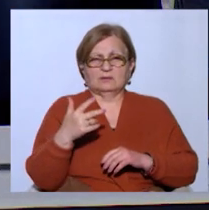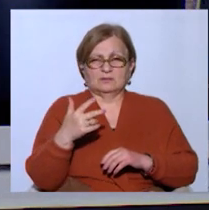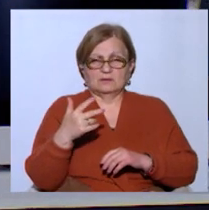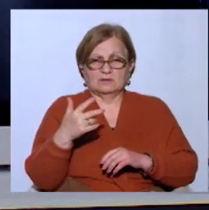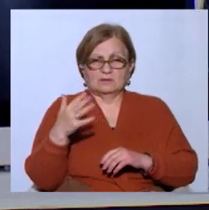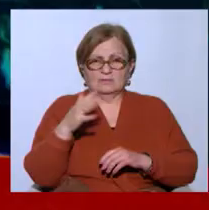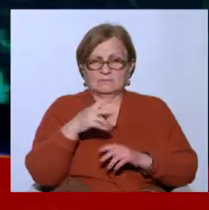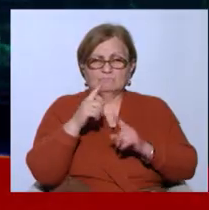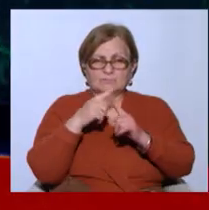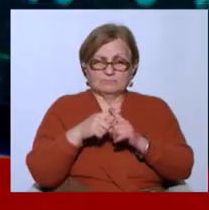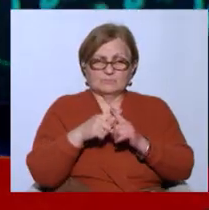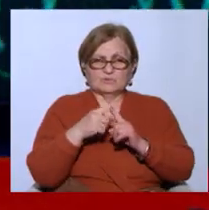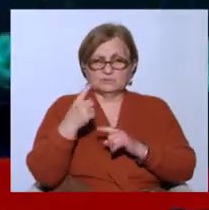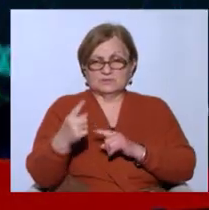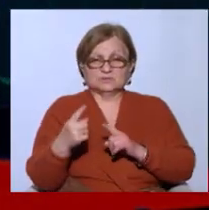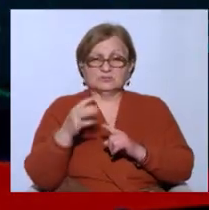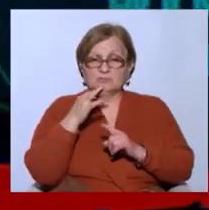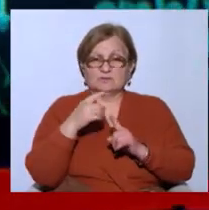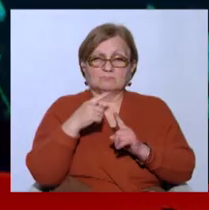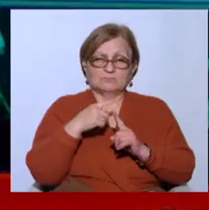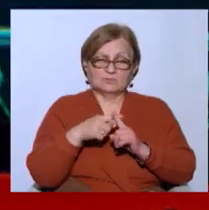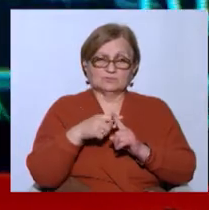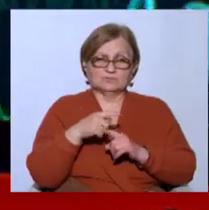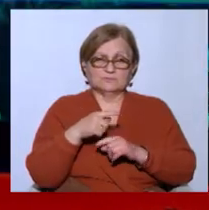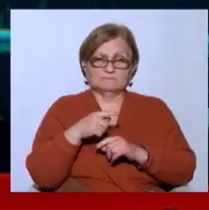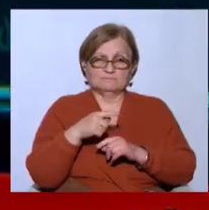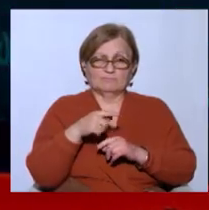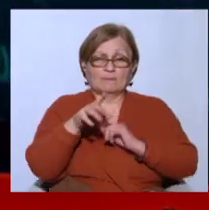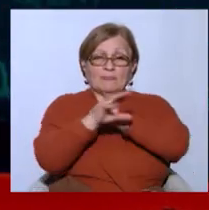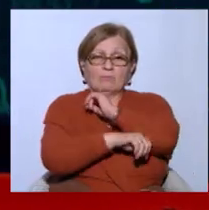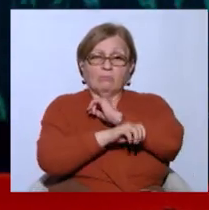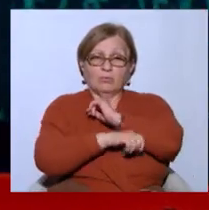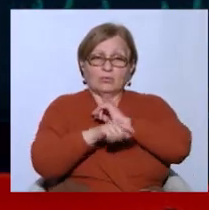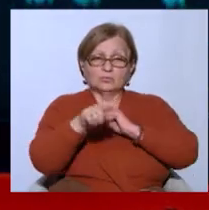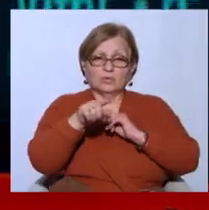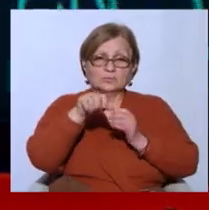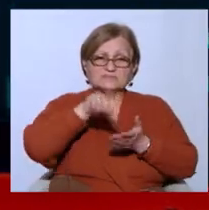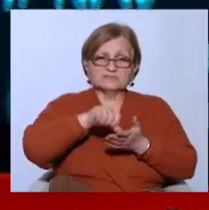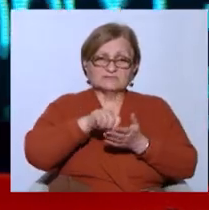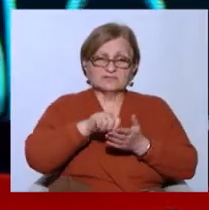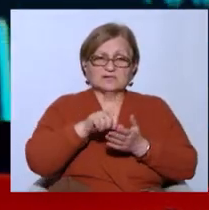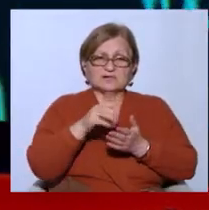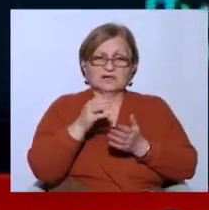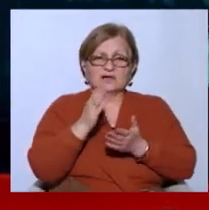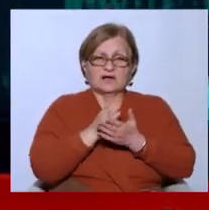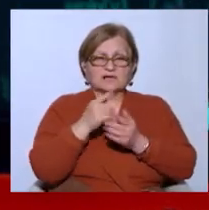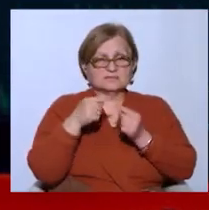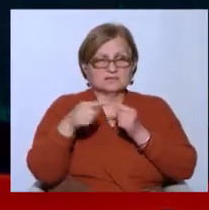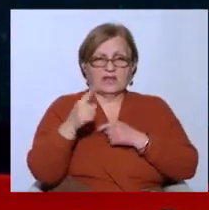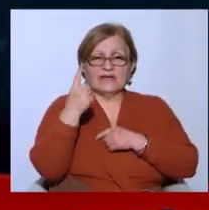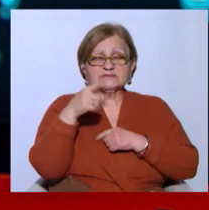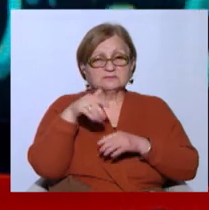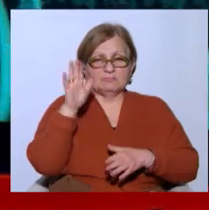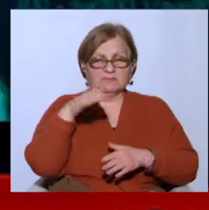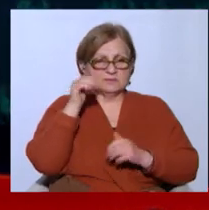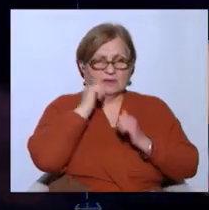n-m +1, რადგან ეს ბოლო წევრი ყველაზე პატარა მამრავლი არის სხვაობაზე 1-ით მეტი